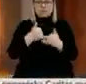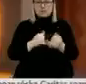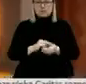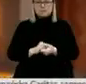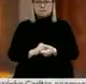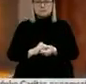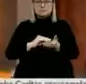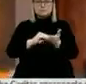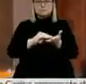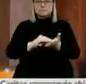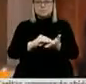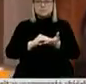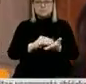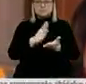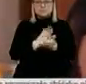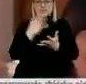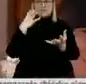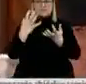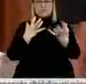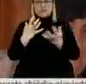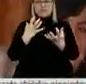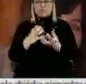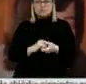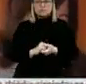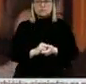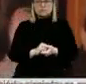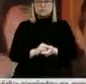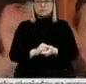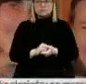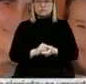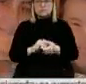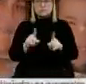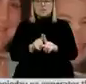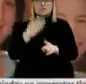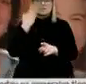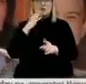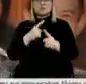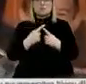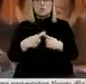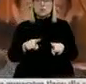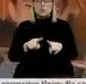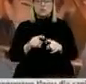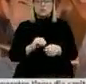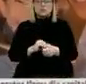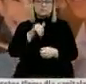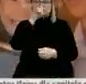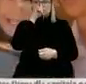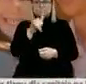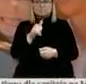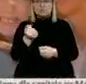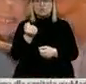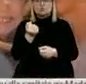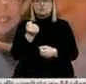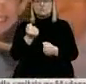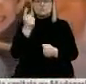Pisaliśmy ze sobą tylko o wiadomości. Niestety też bardzo krótkie. Nie, nie był w stanie utrzymać telefonu w